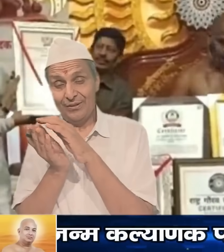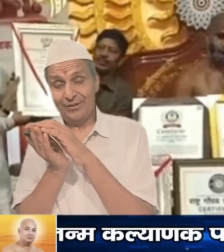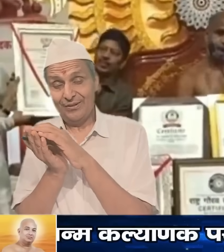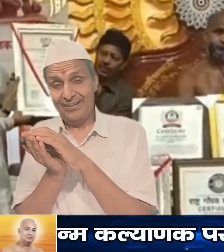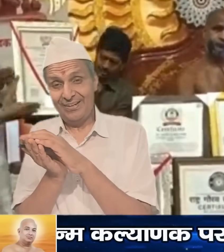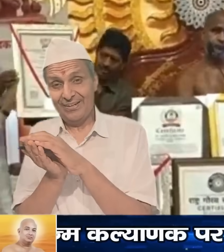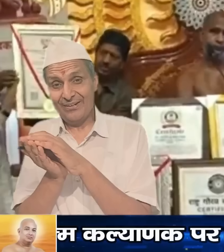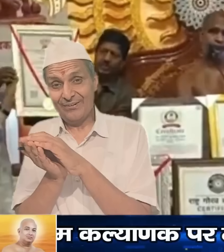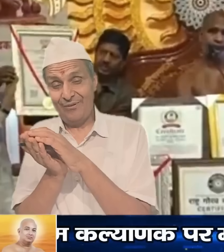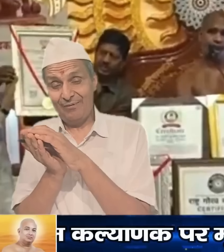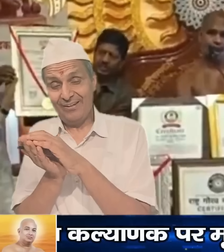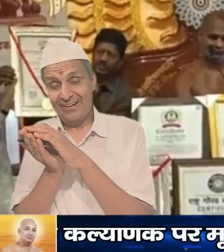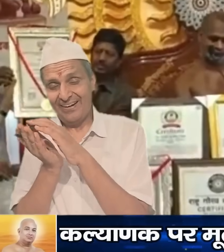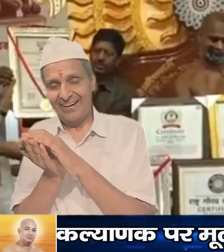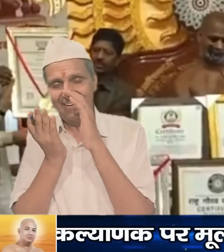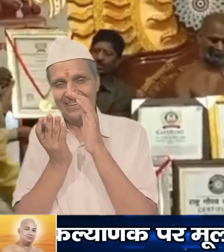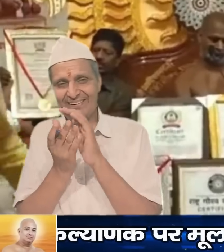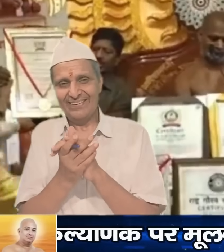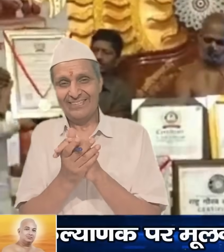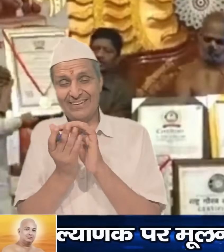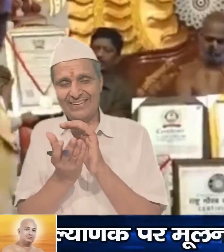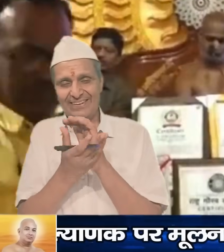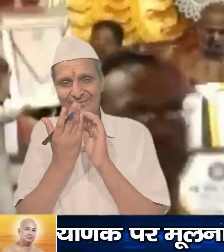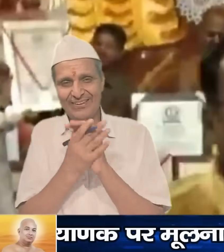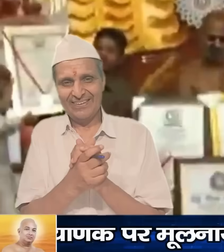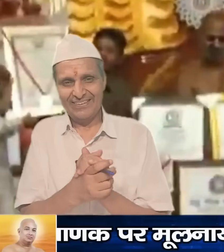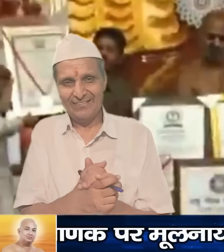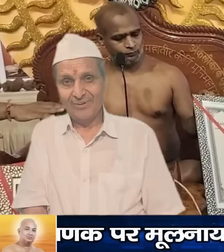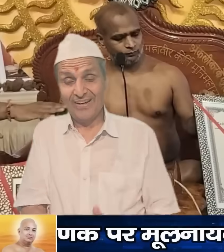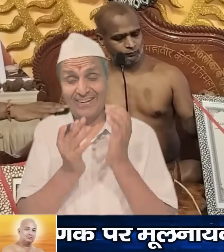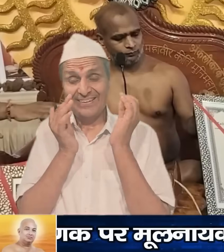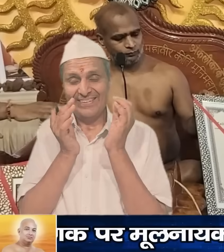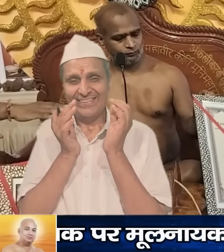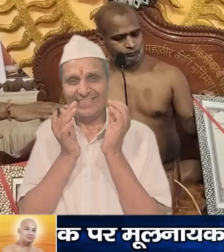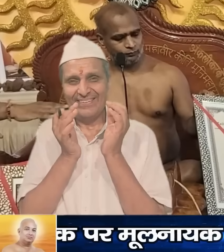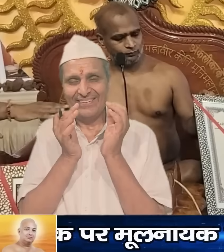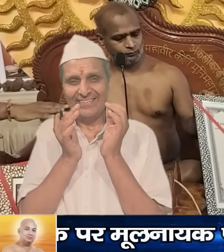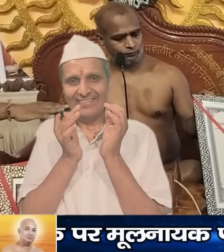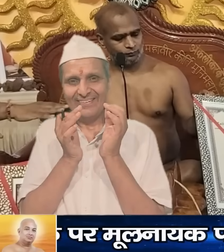भी नहीं रही, वह भी आगे रही। देखिए, सुनते हैं, देखते हैं। और हां,